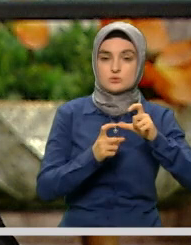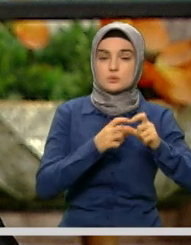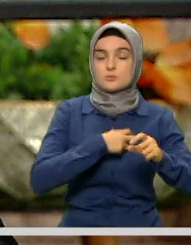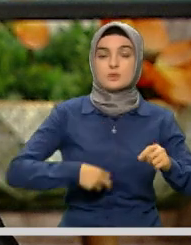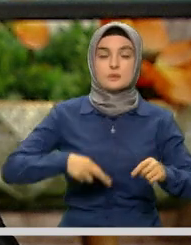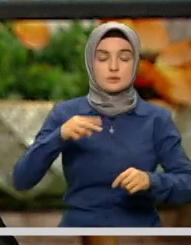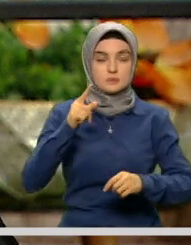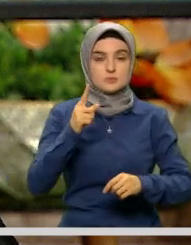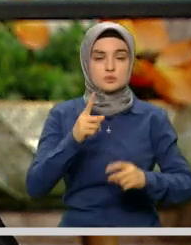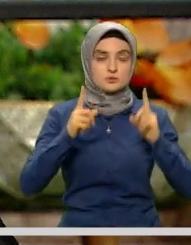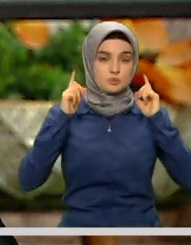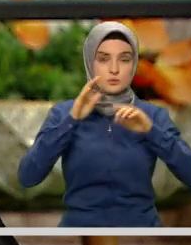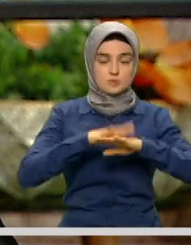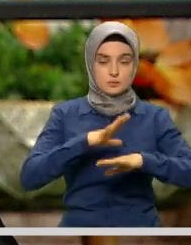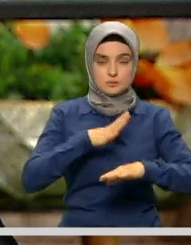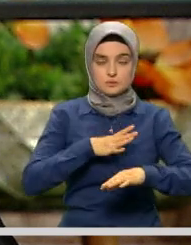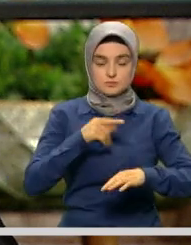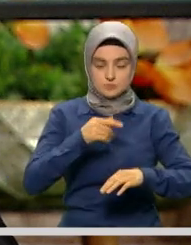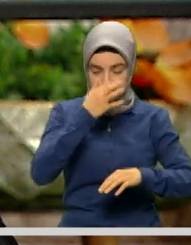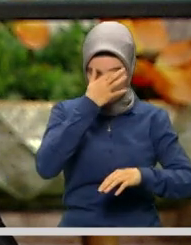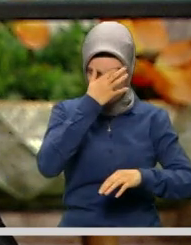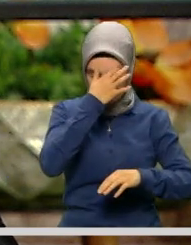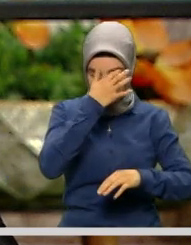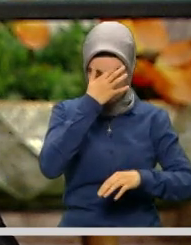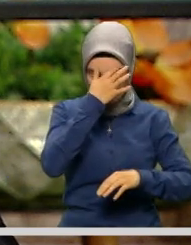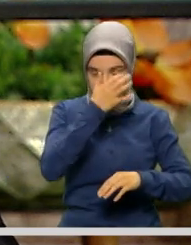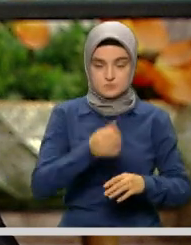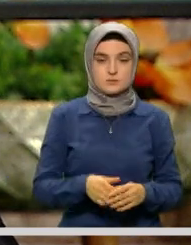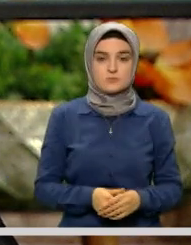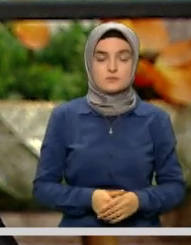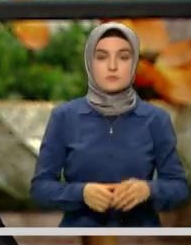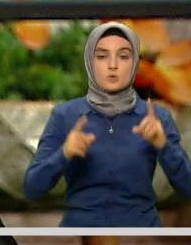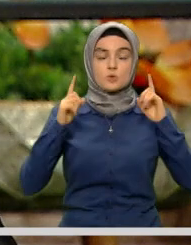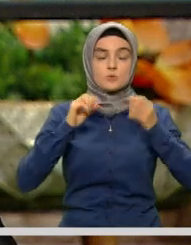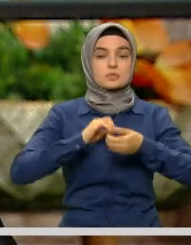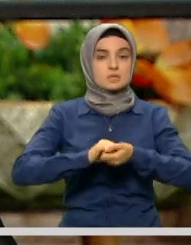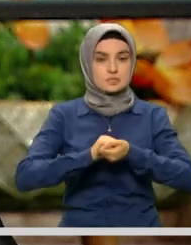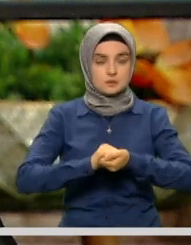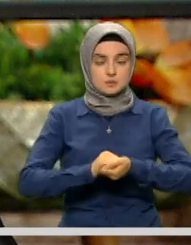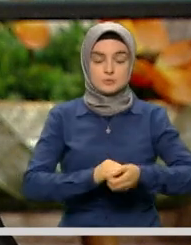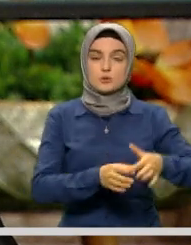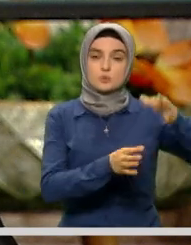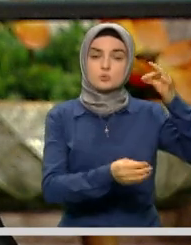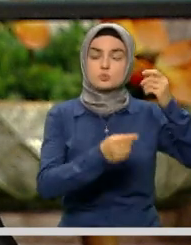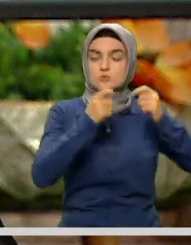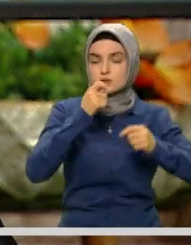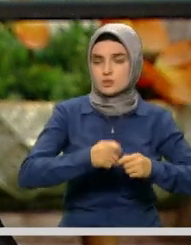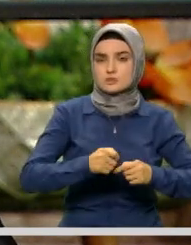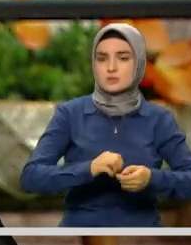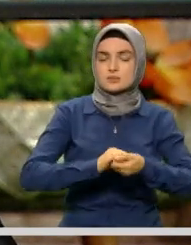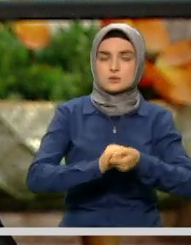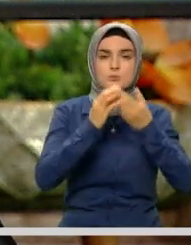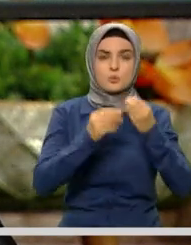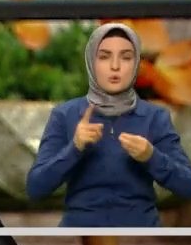tevbe yapıyor. Biz buradan bir şey öğreniyoruz. Tevbede samimiyet, yani kulun gerçekten samimi olarak